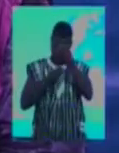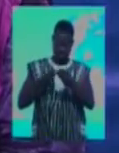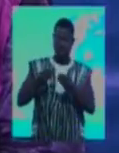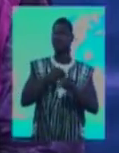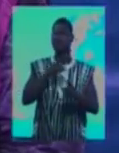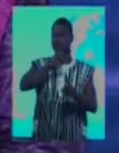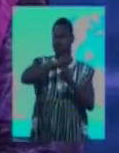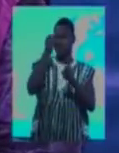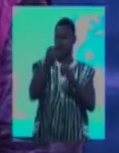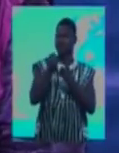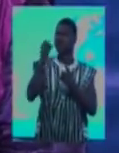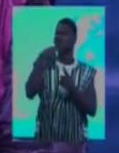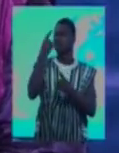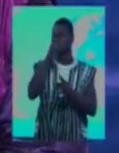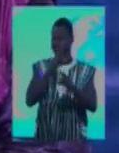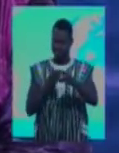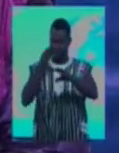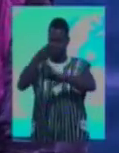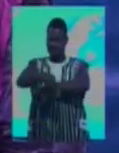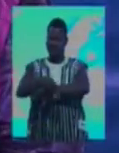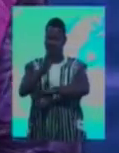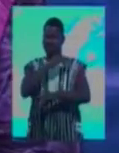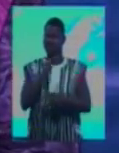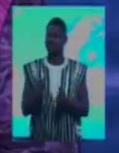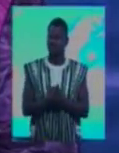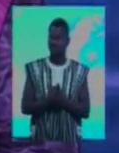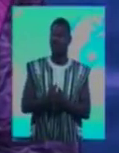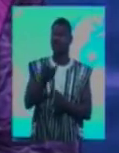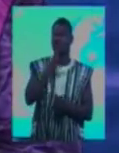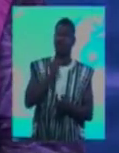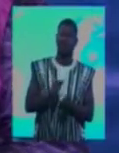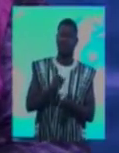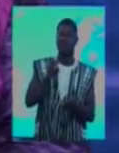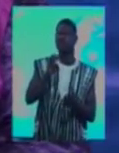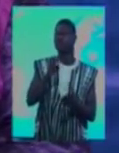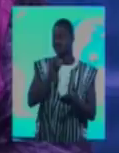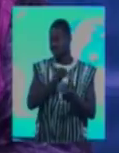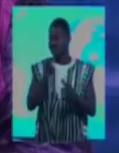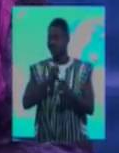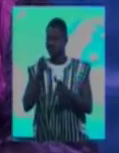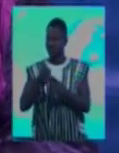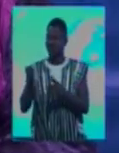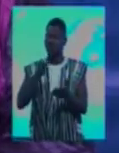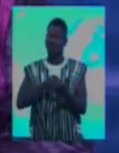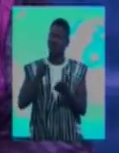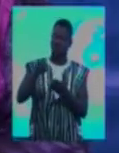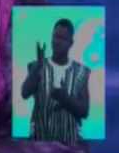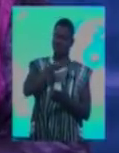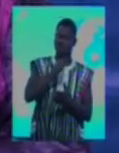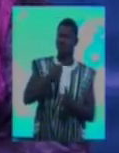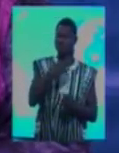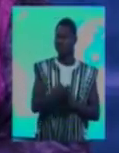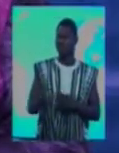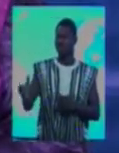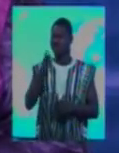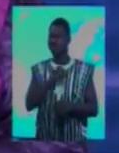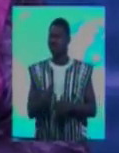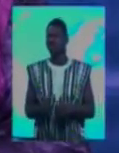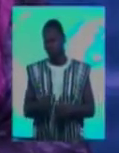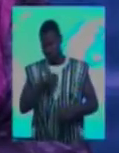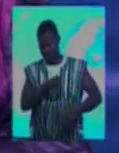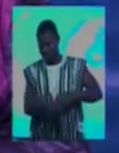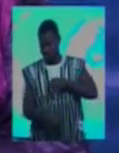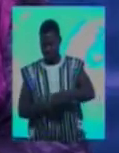qui traverse la société, ces événements parfois douloureux, si nous trempons nos plumes, comme j'ai dit, dans ces